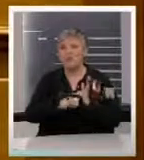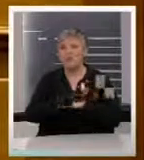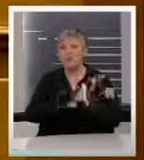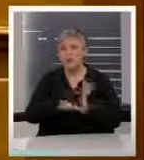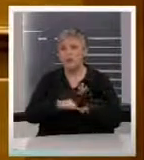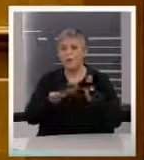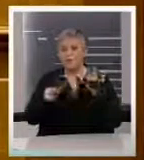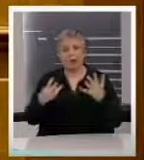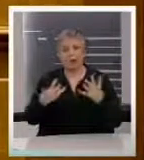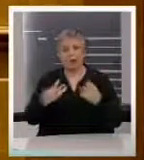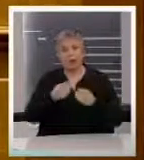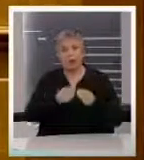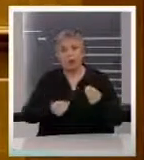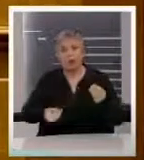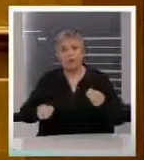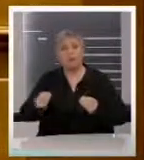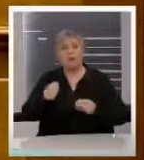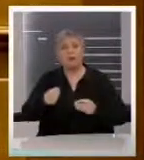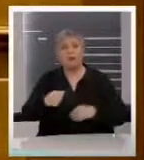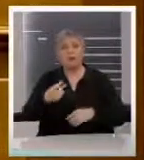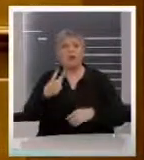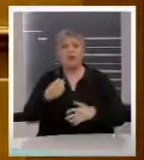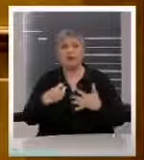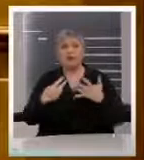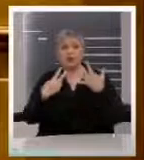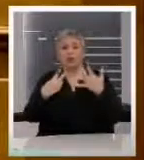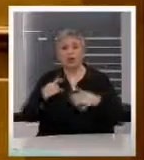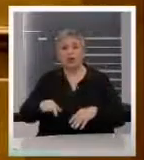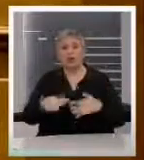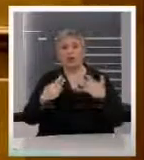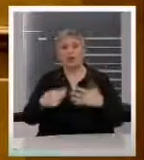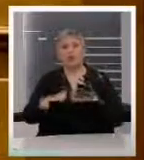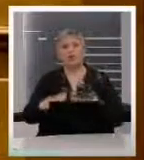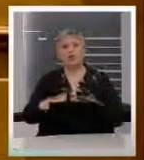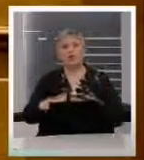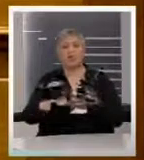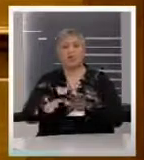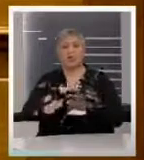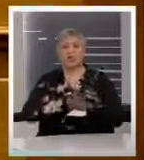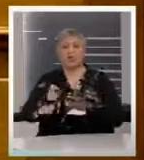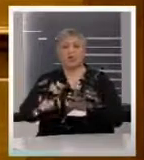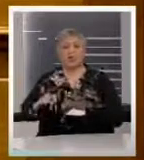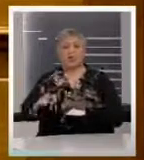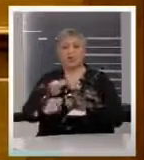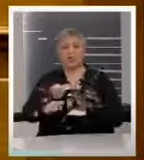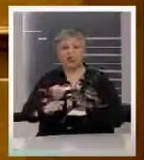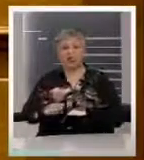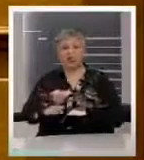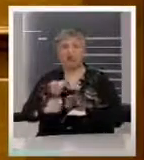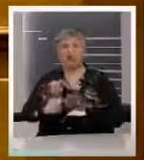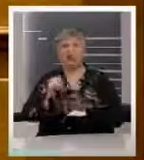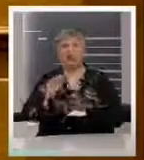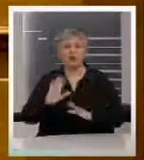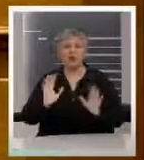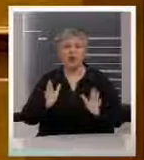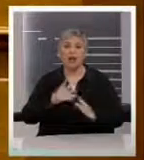είναι αυξημένος σε σχέση με το τρέχον έτος περί τα 27,7 εκατομμύρια ευρώ. Για να διευκολύνονται όσον αφορά το και η στάτη του μέλλοντος κατά τα